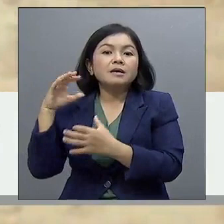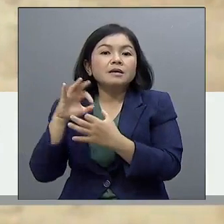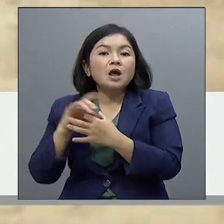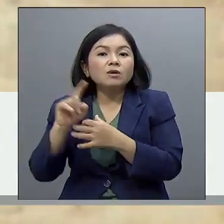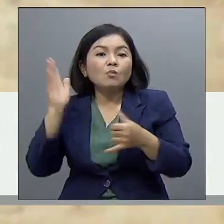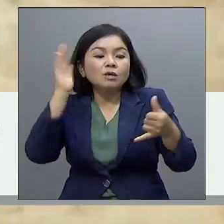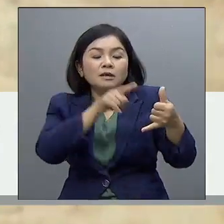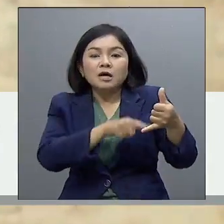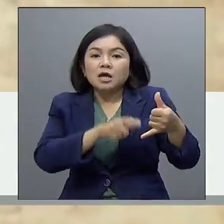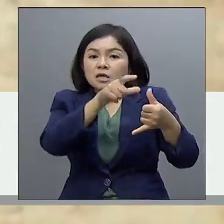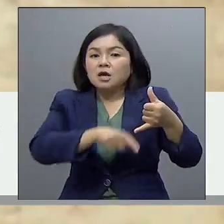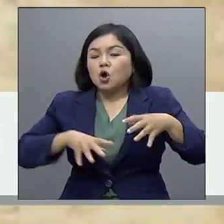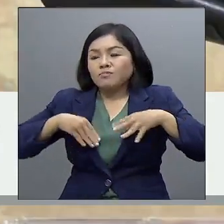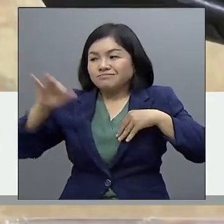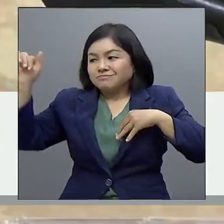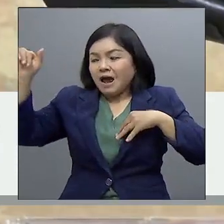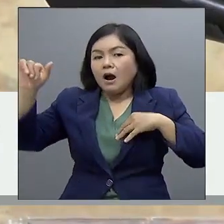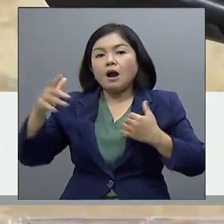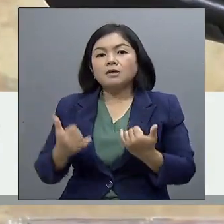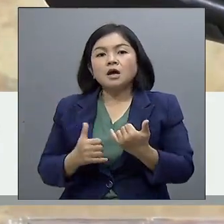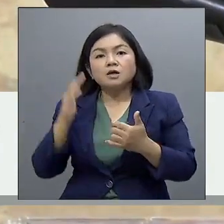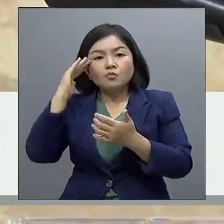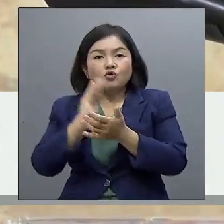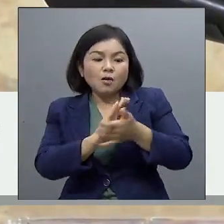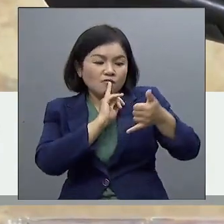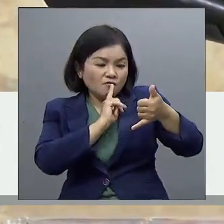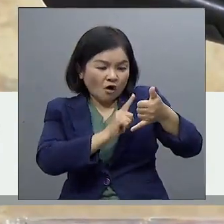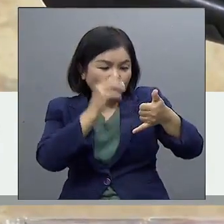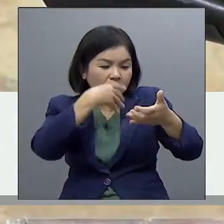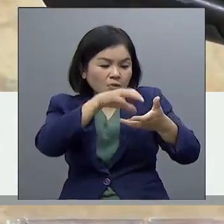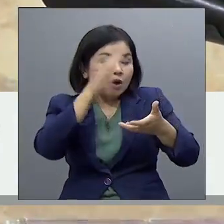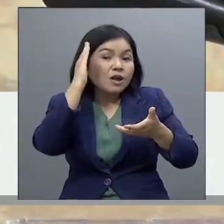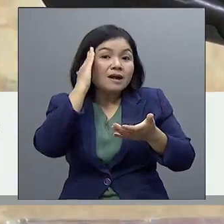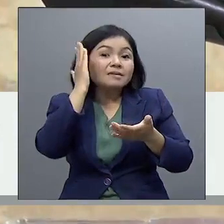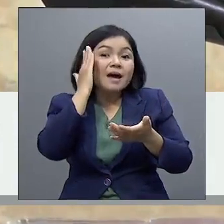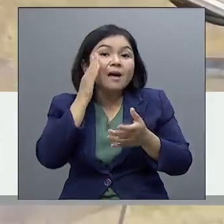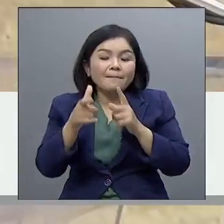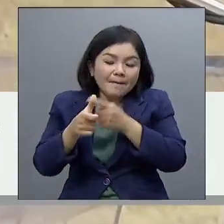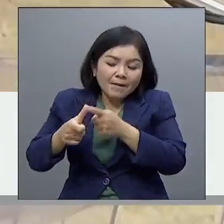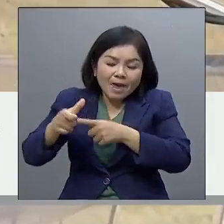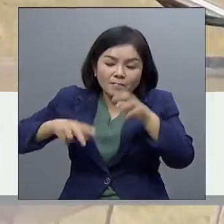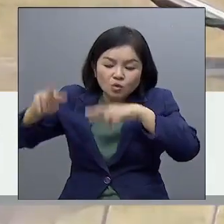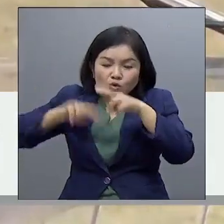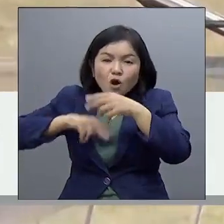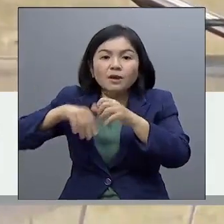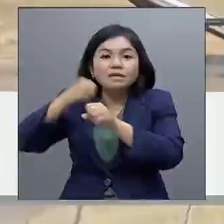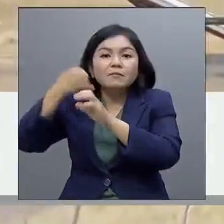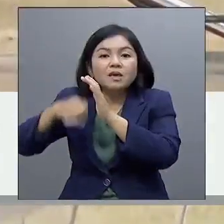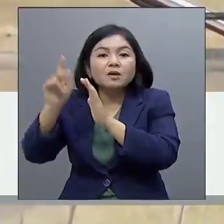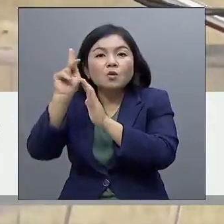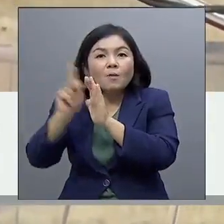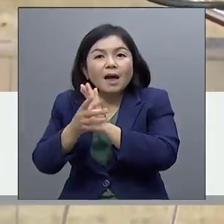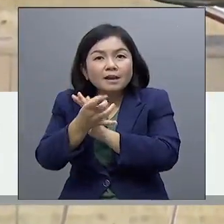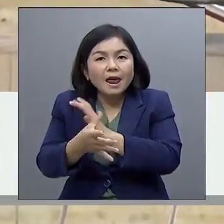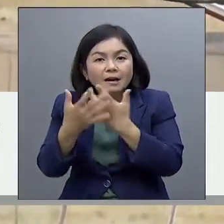ให้การปฏิเสธข้อกล่าวหาภายหลังการแจ้งข้อกล่าวหาแล้วเจ้าหน้าที่พิมพ์ลายนิ้วมือเพื่อตรวจสอบประวัติอาชญากรจ